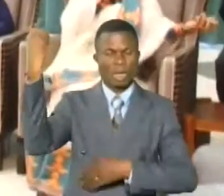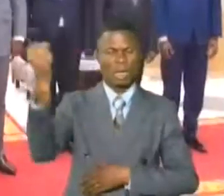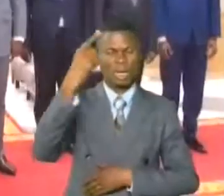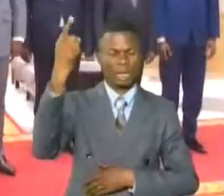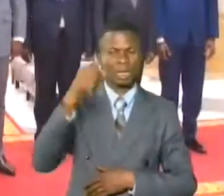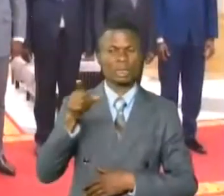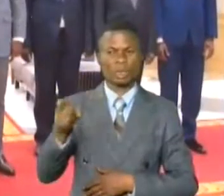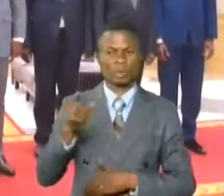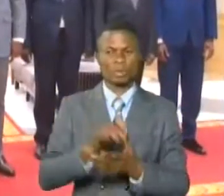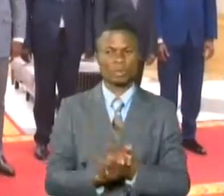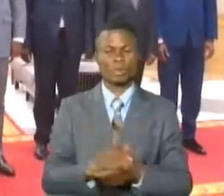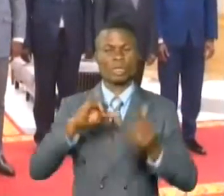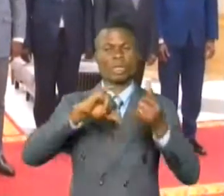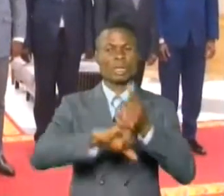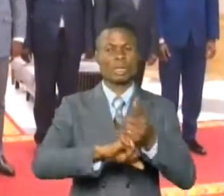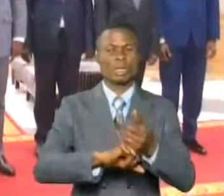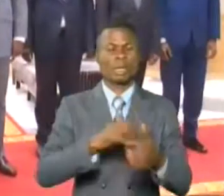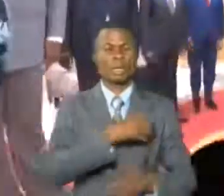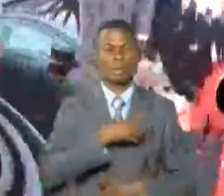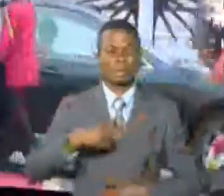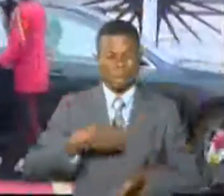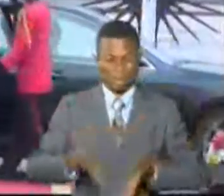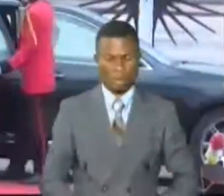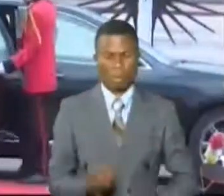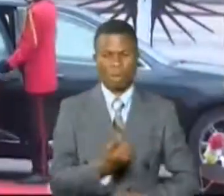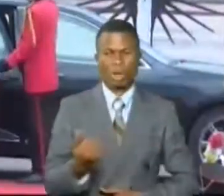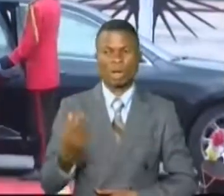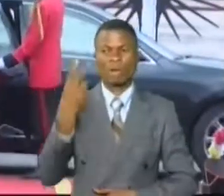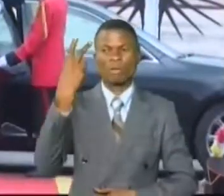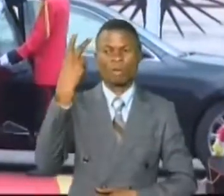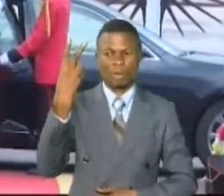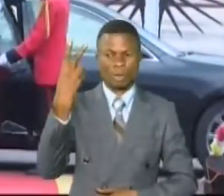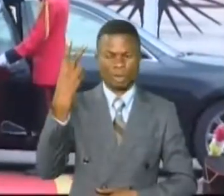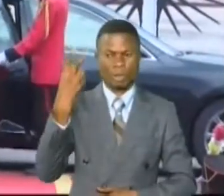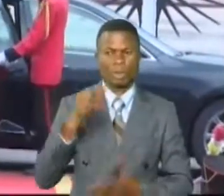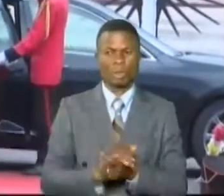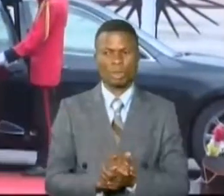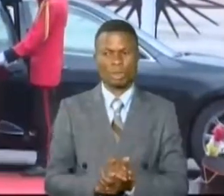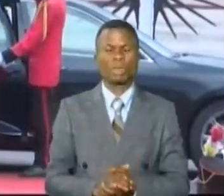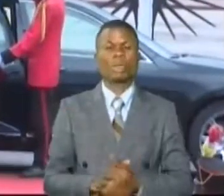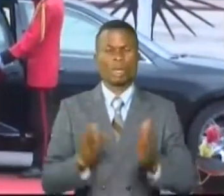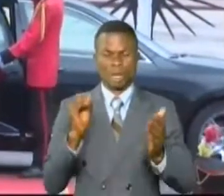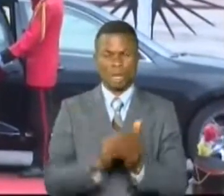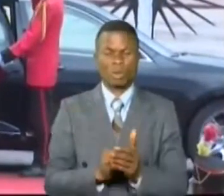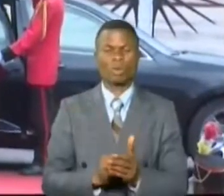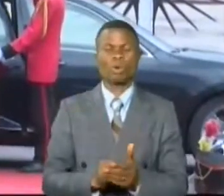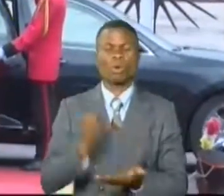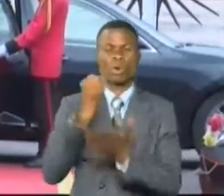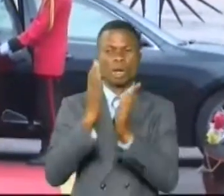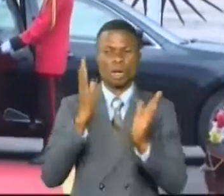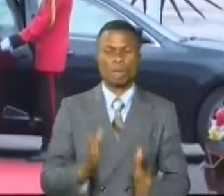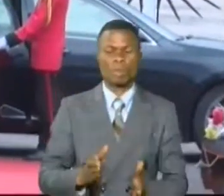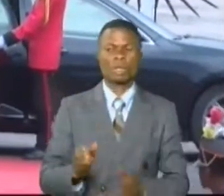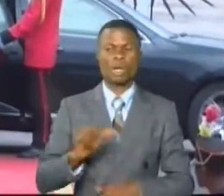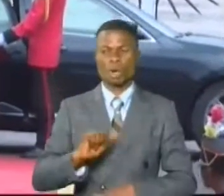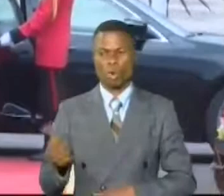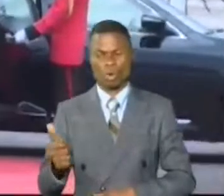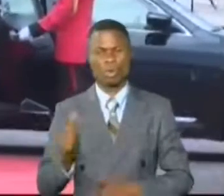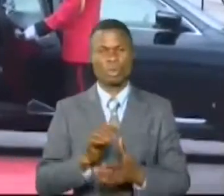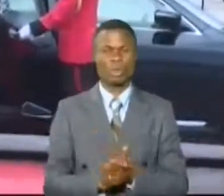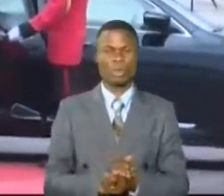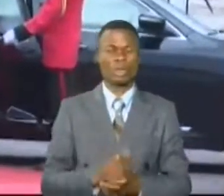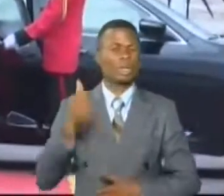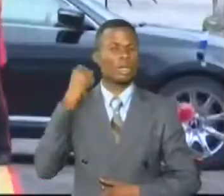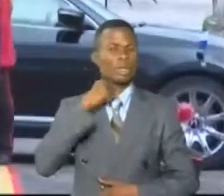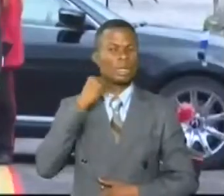Birmanie. Elle est mariée et mère de deux enfants. C'est par la dernière entrevue du chef de l'État Félix-Antoine Tshisekedi Tshilombo avec le